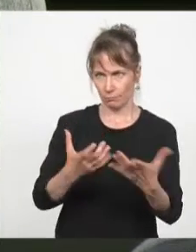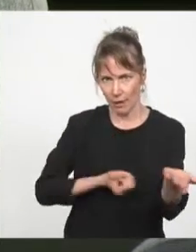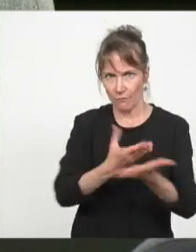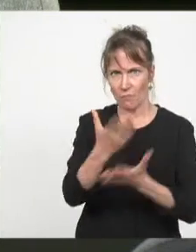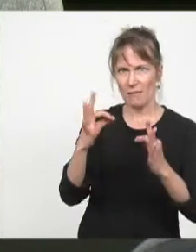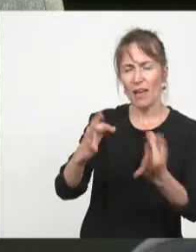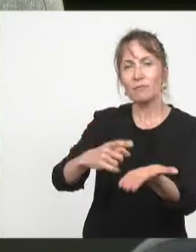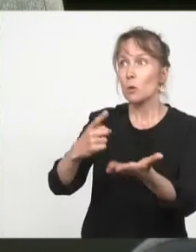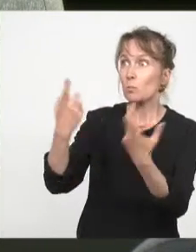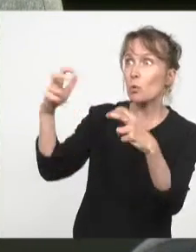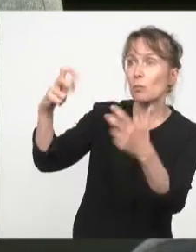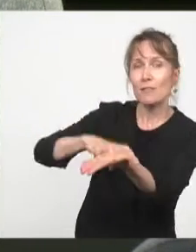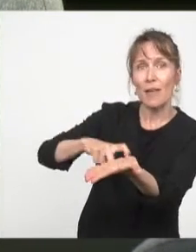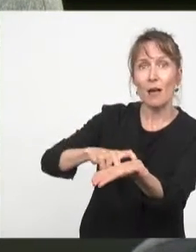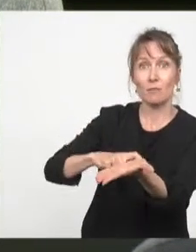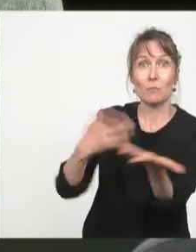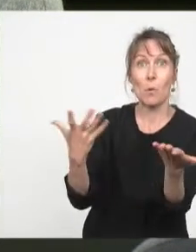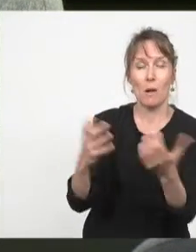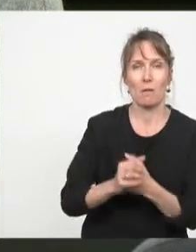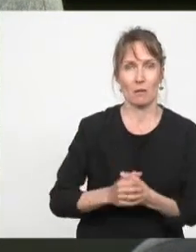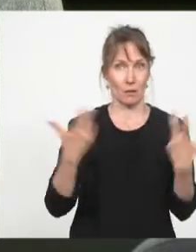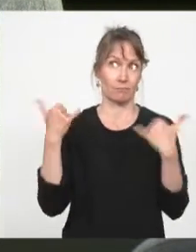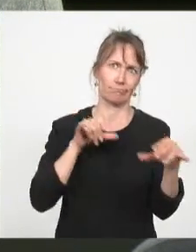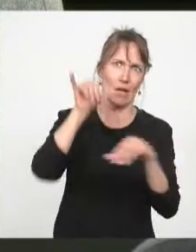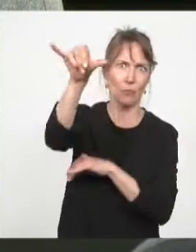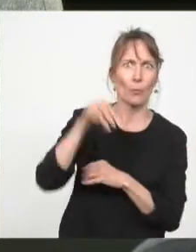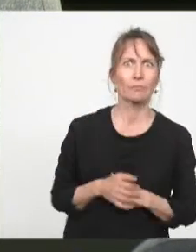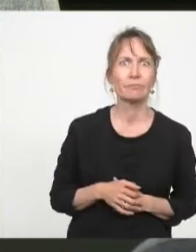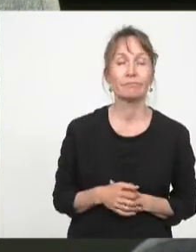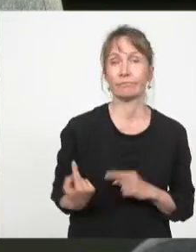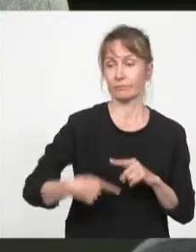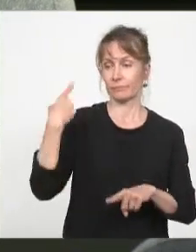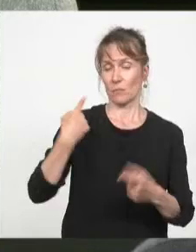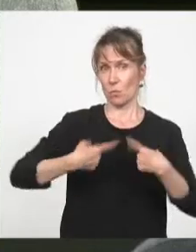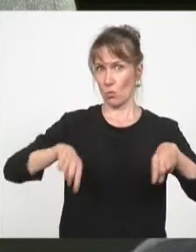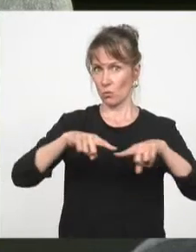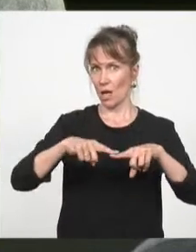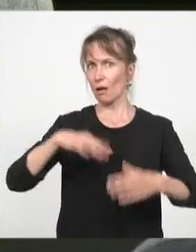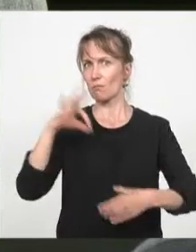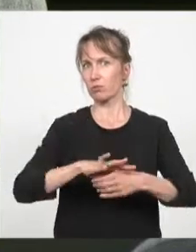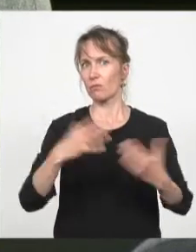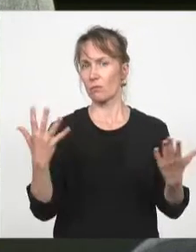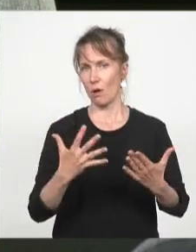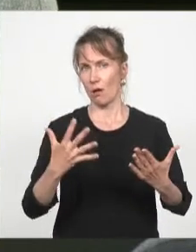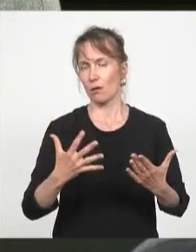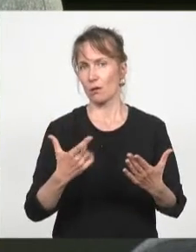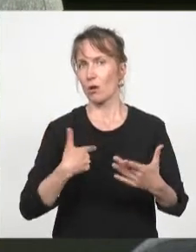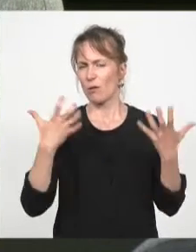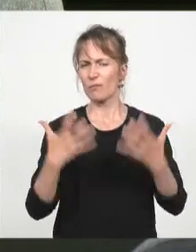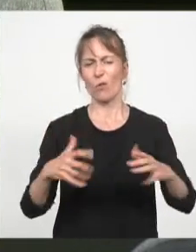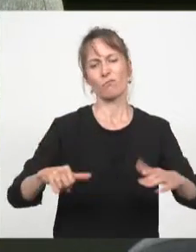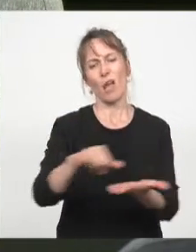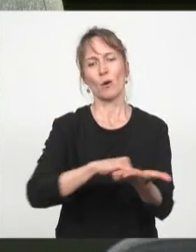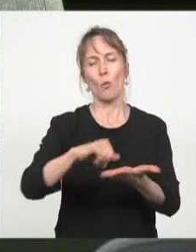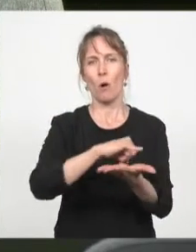les infrastructures de transport aérien. Lors du dernier conseil, une délibération actant l'avis favorable de l'AMEL au projet d'agrandissement de